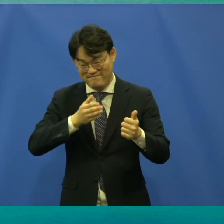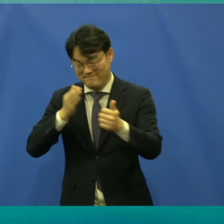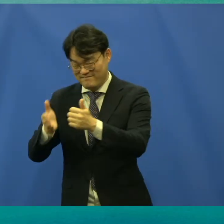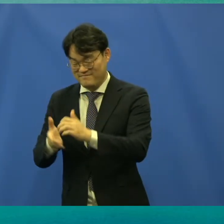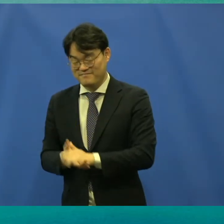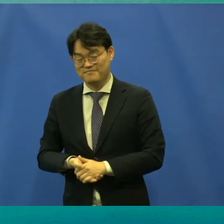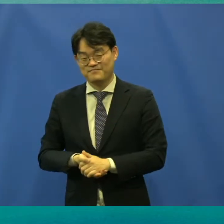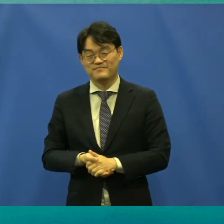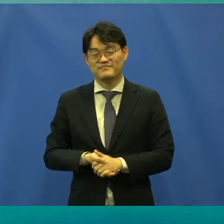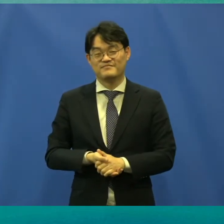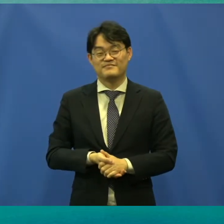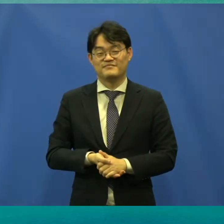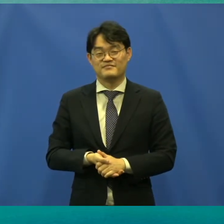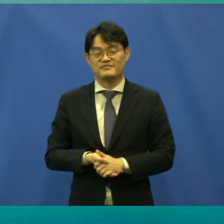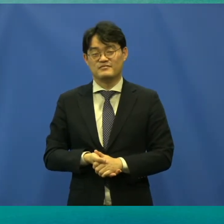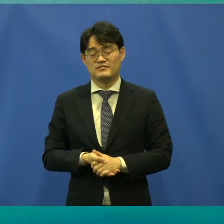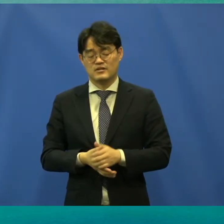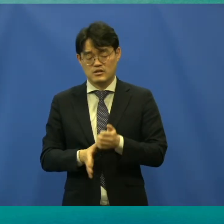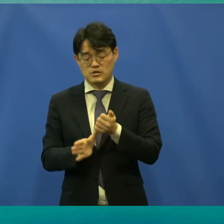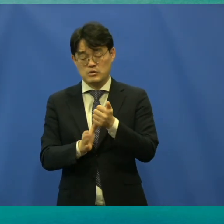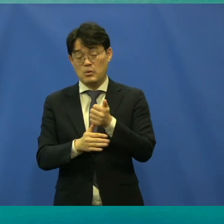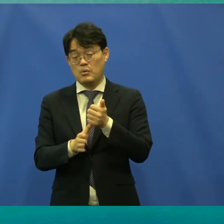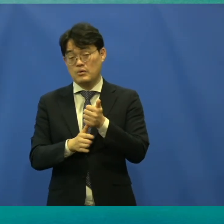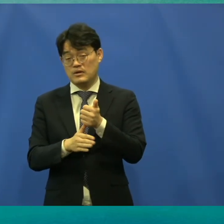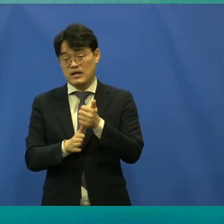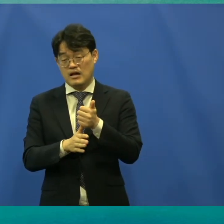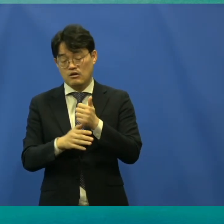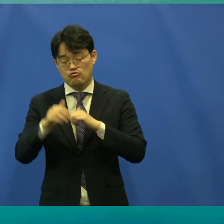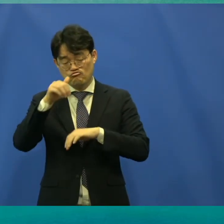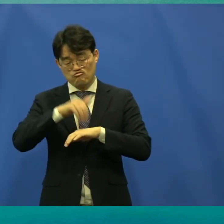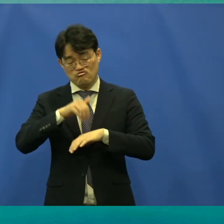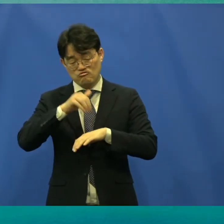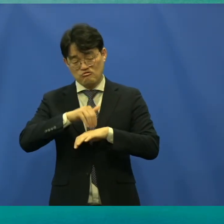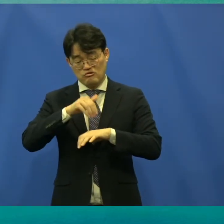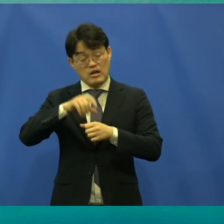오죽하면 요나를 훈련하기 위해 물고기 배속을 선택하셨을까요?